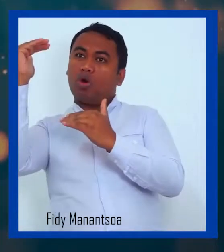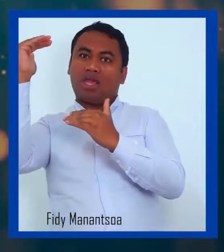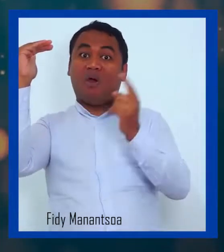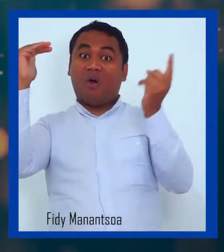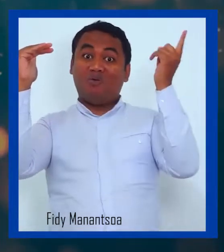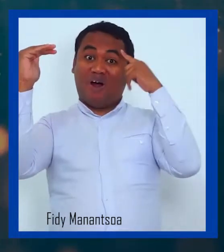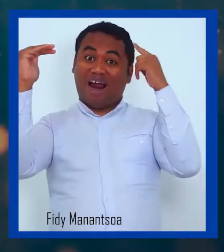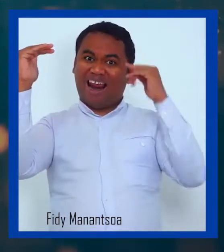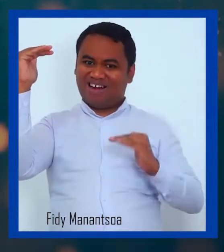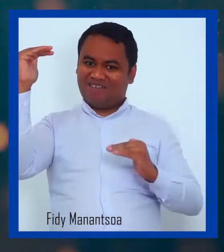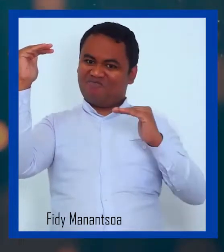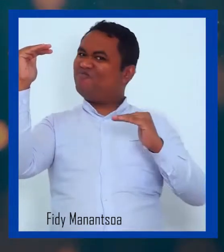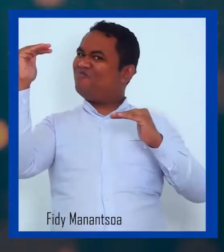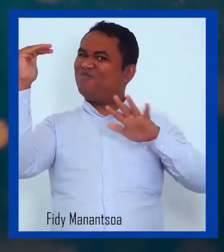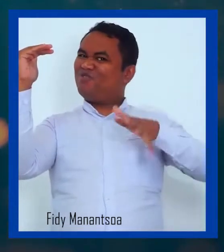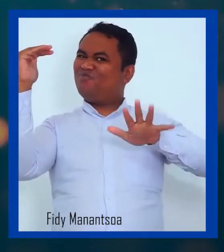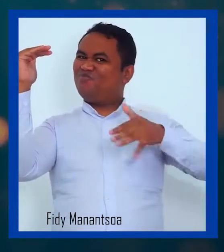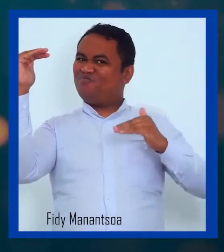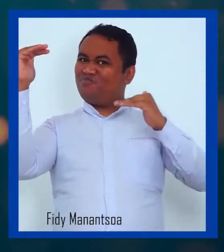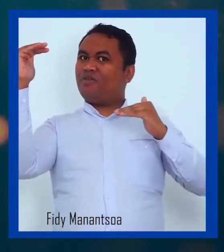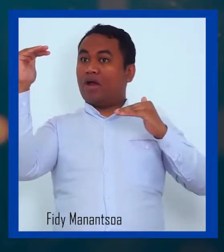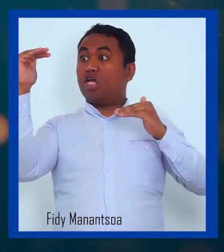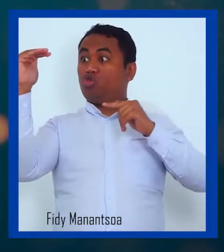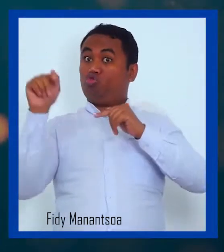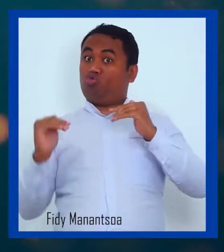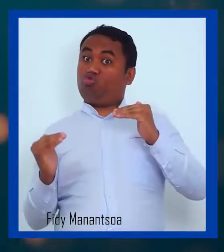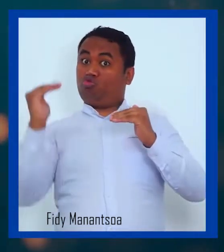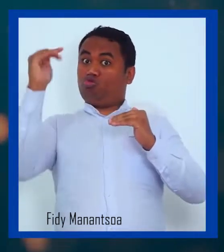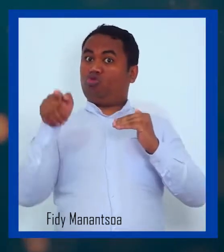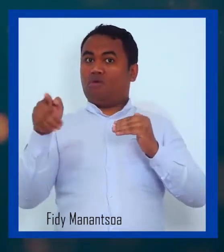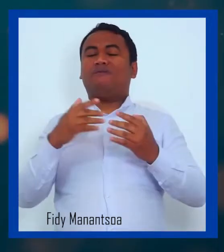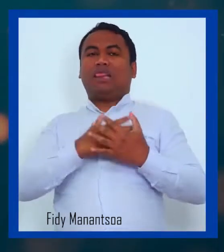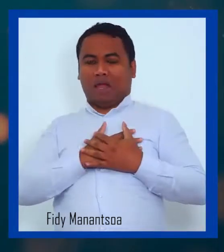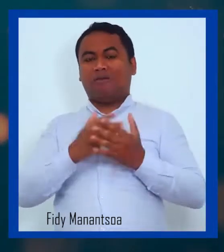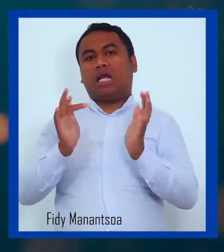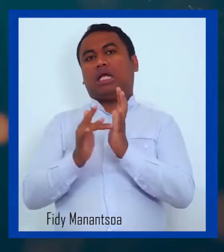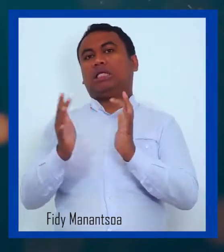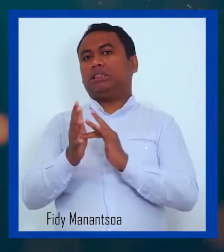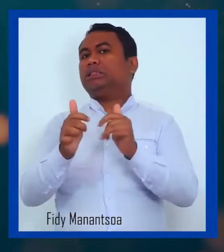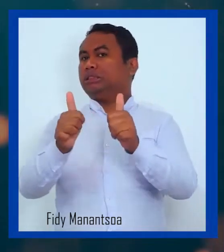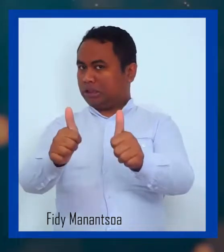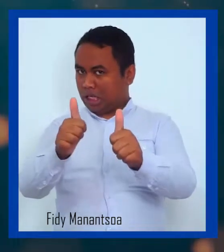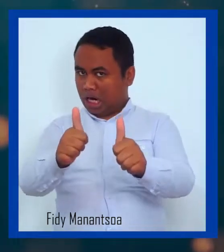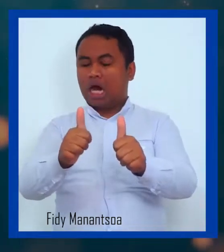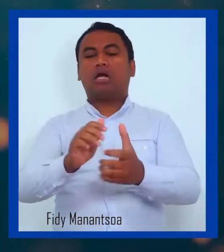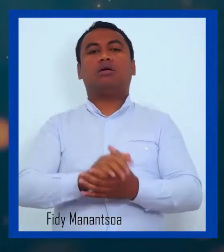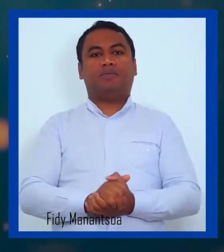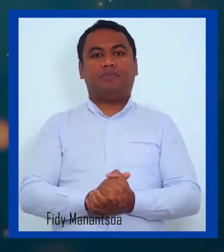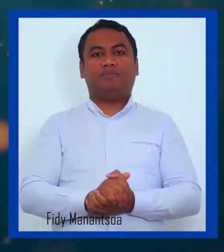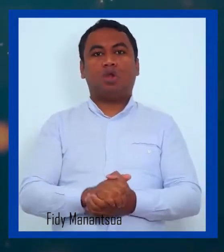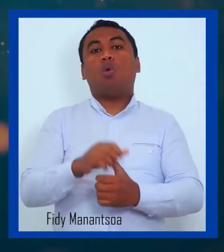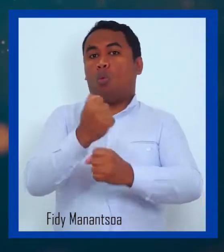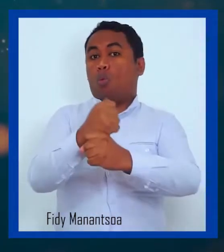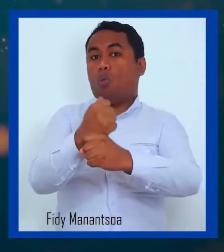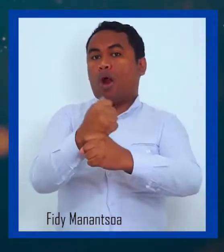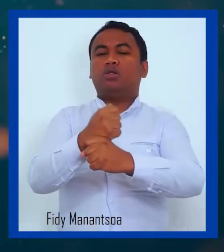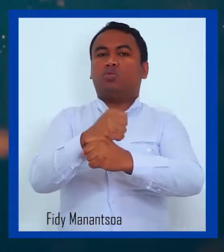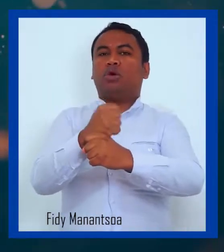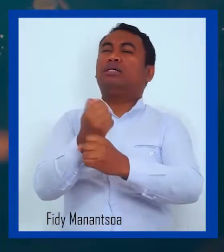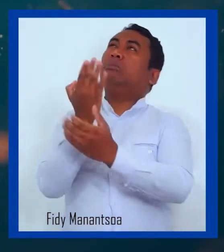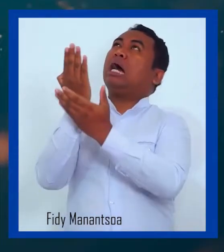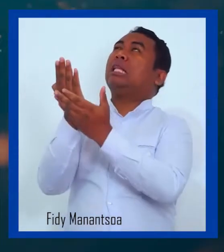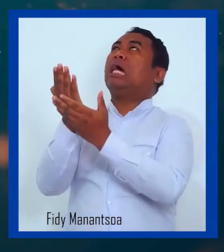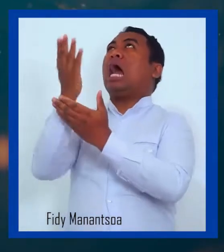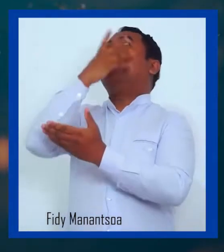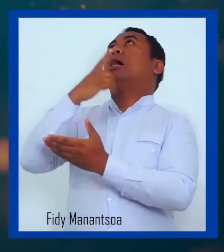hampatsiaro antsika an'izany. Ny zava-misy manko indraindray dia izao. Rehefa misy olona zao ohatra ny hoe misy tsy fahombiazana ny fiainany, asa mety hoe nangataka